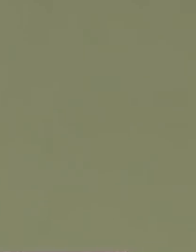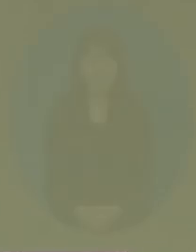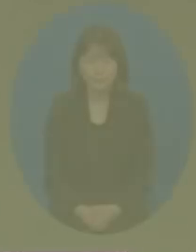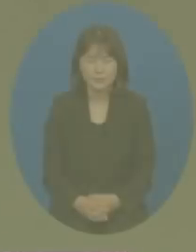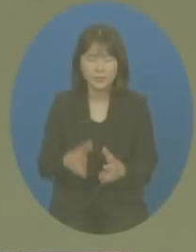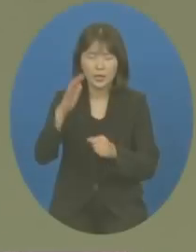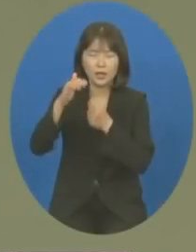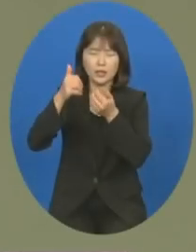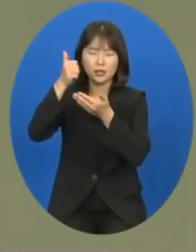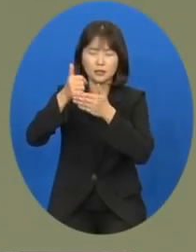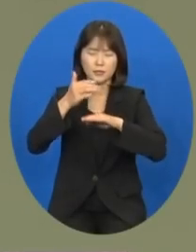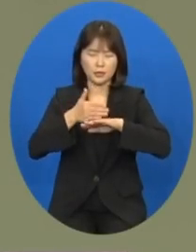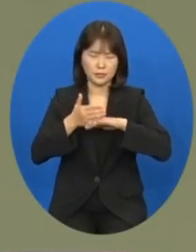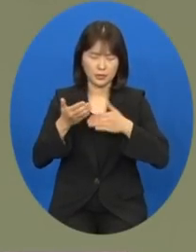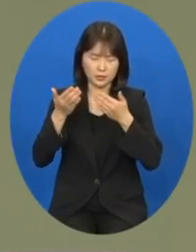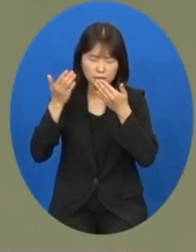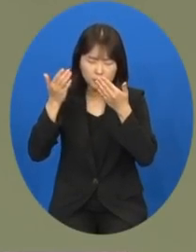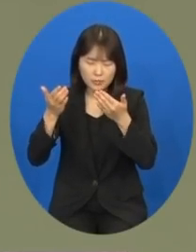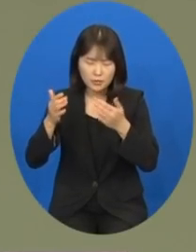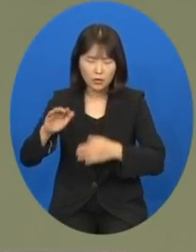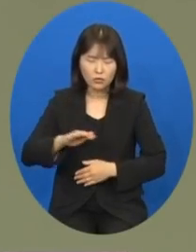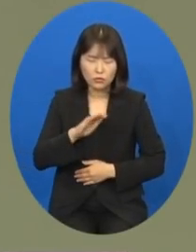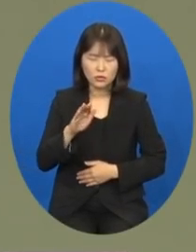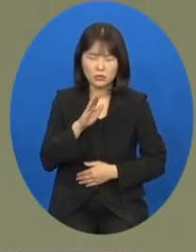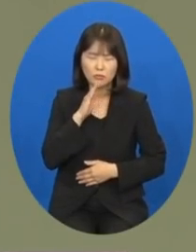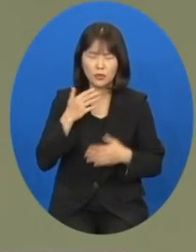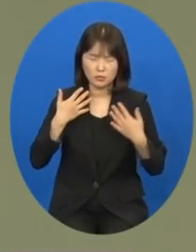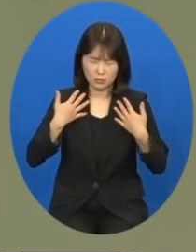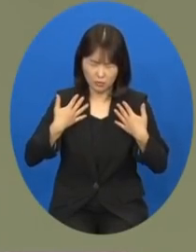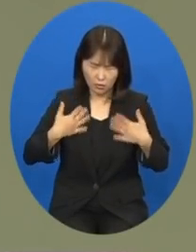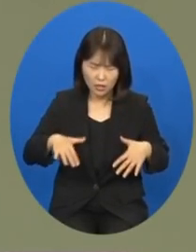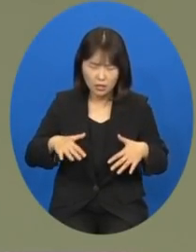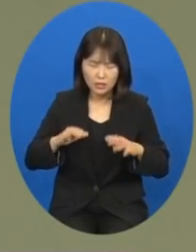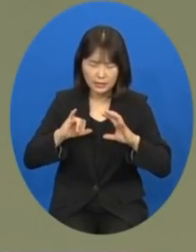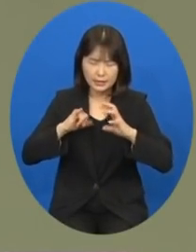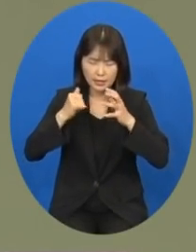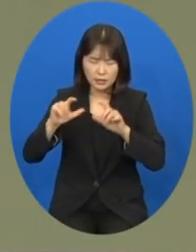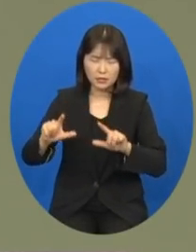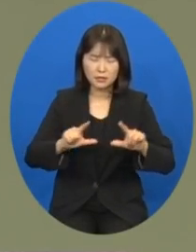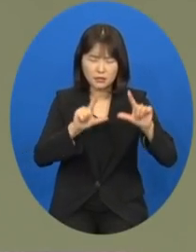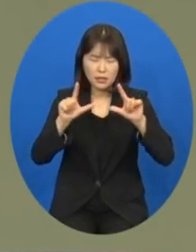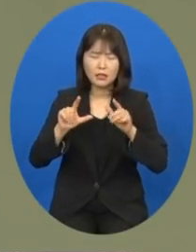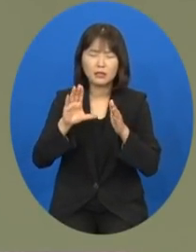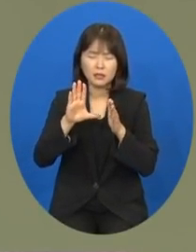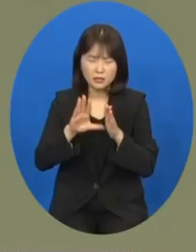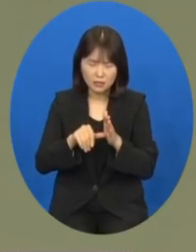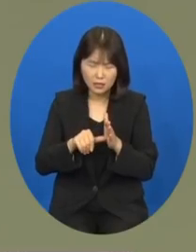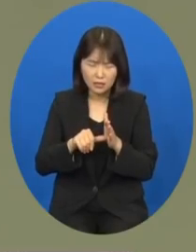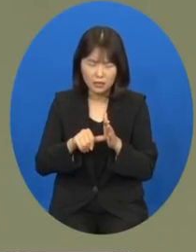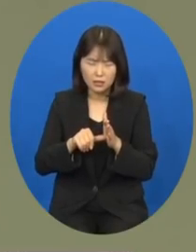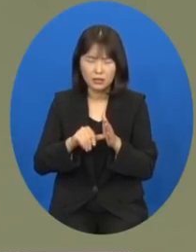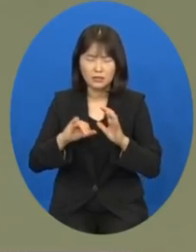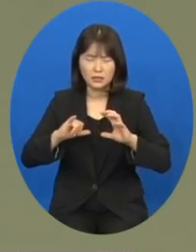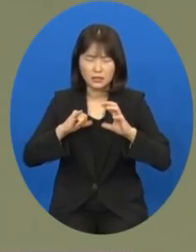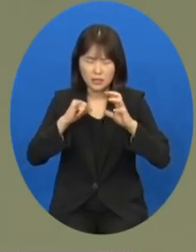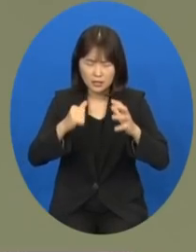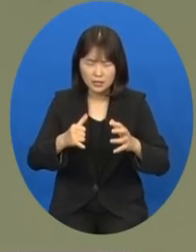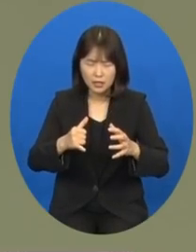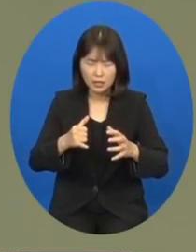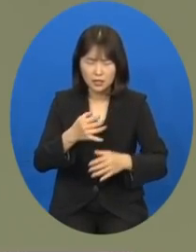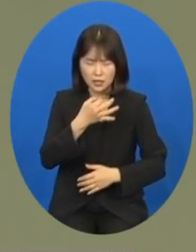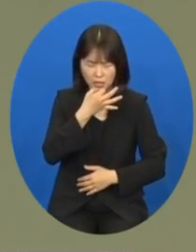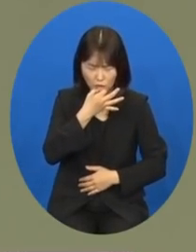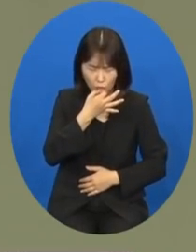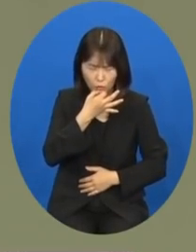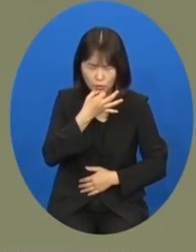하나님 감사합니다 아나 님 우린 엄마 연약해서 세상을 살다 보면 세상에 정력과 떠난